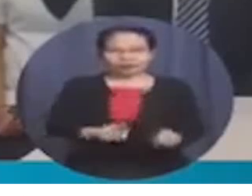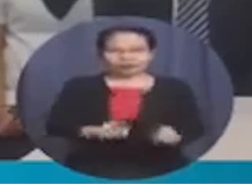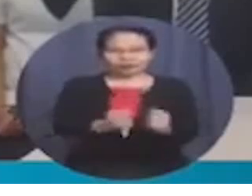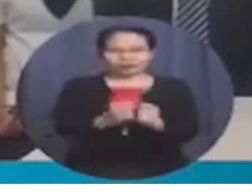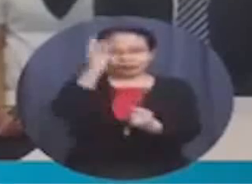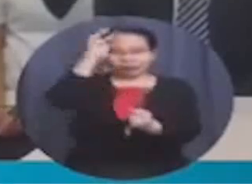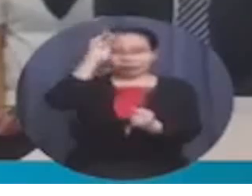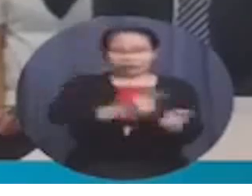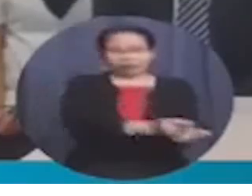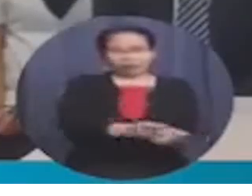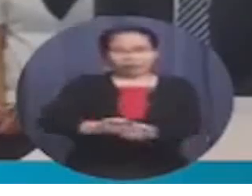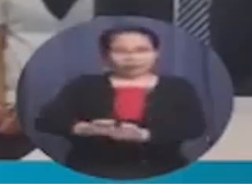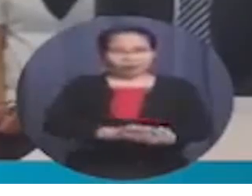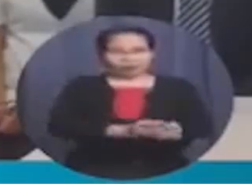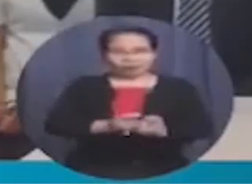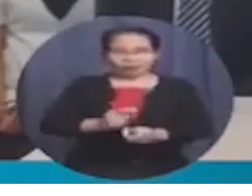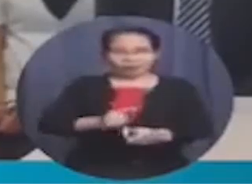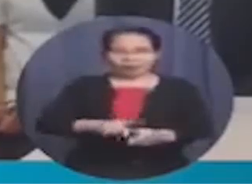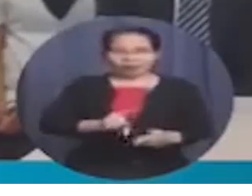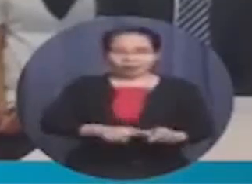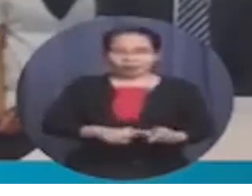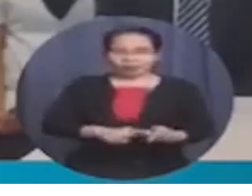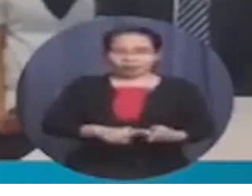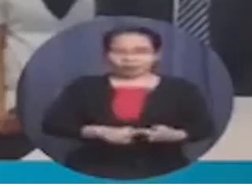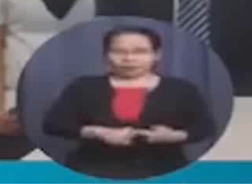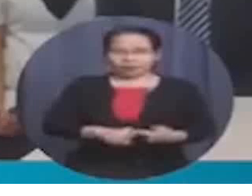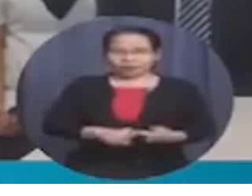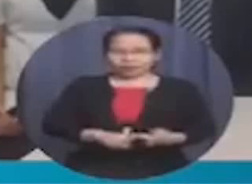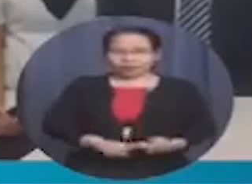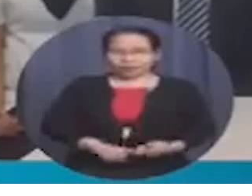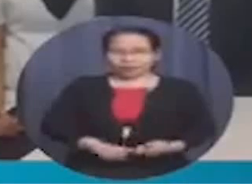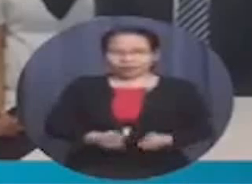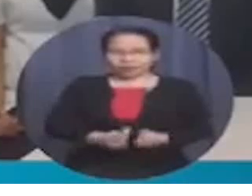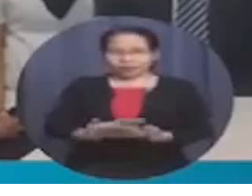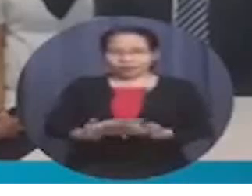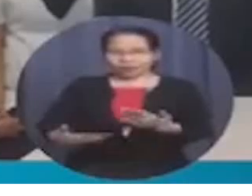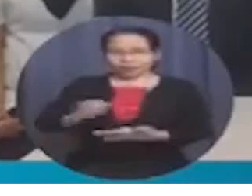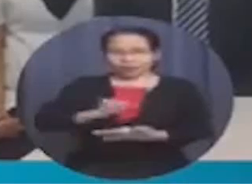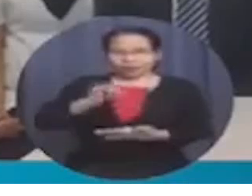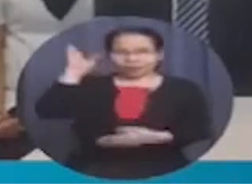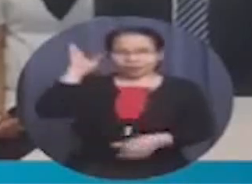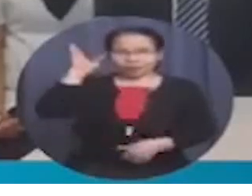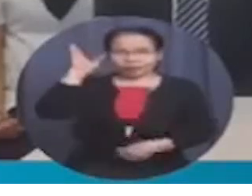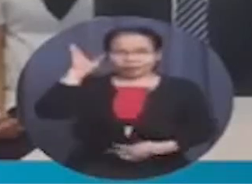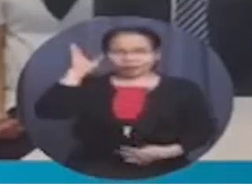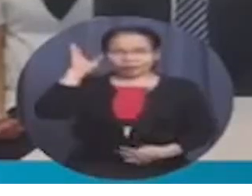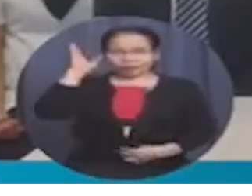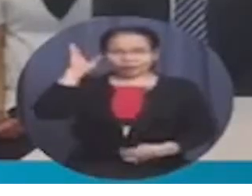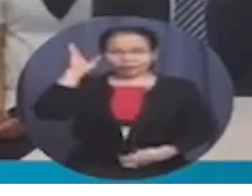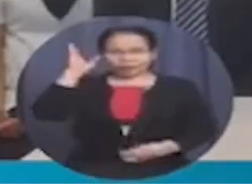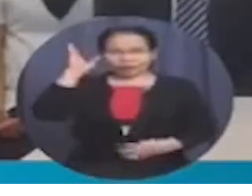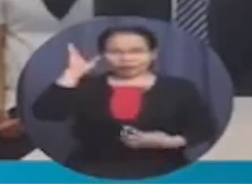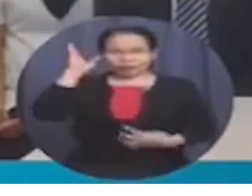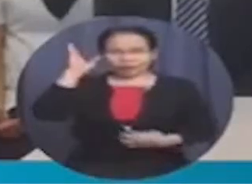pagtitipon at sa mga napapakinggan ko po, eh, mayroon na rin po akong na-apply sa sarili